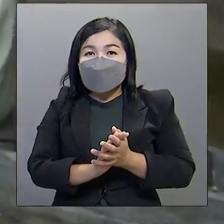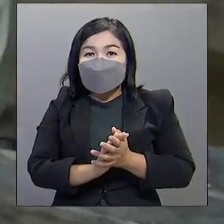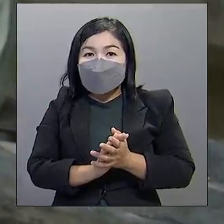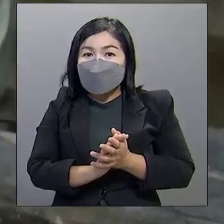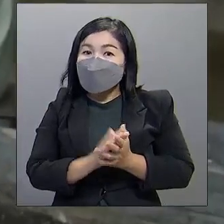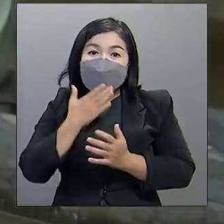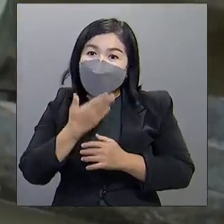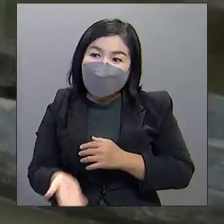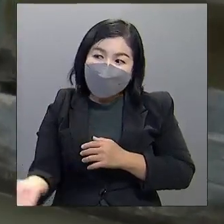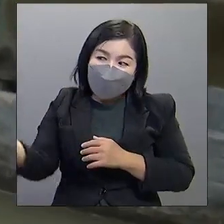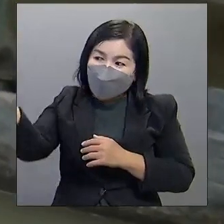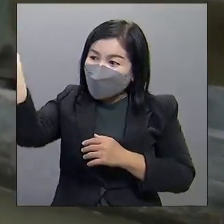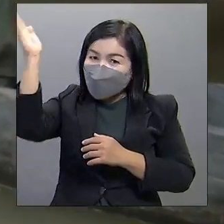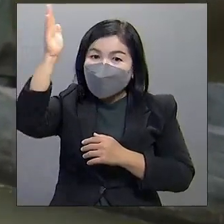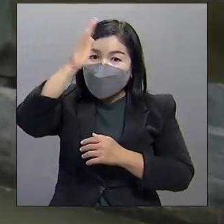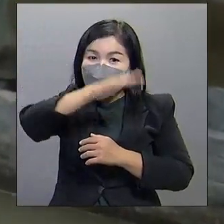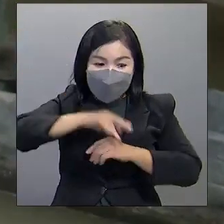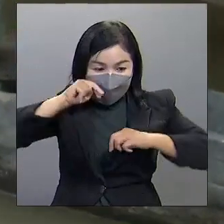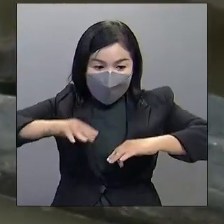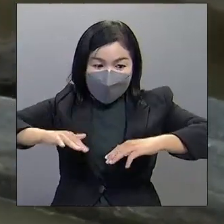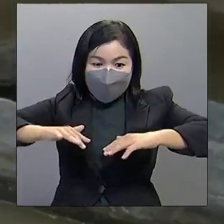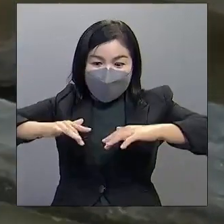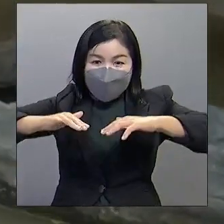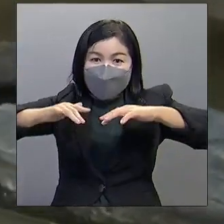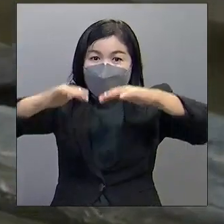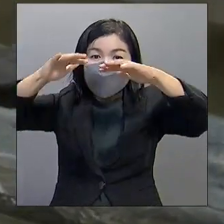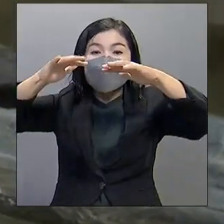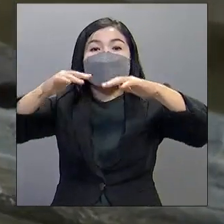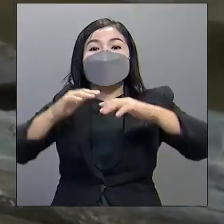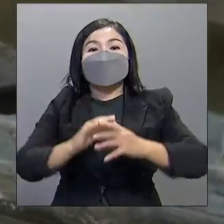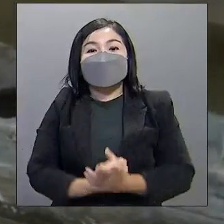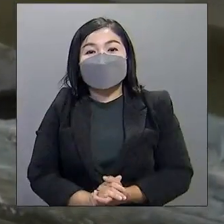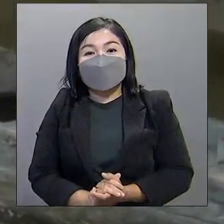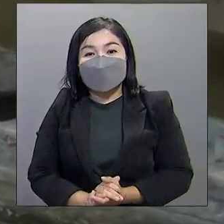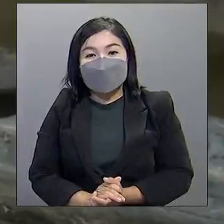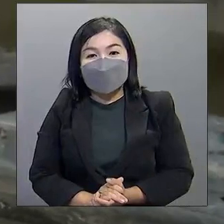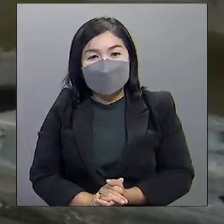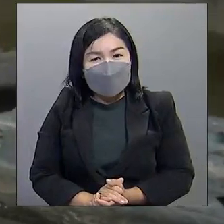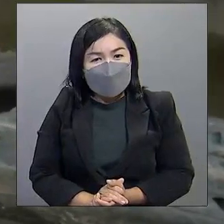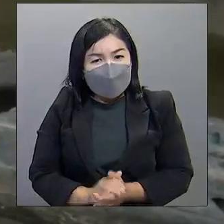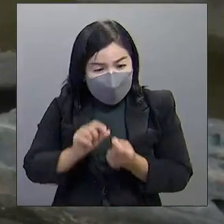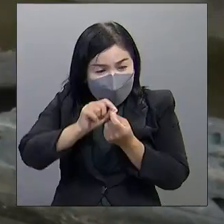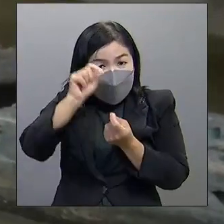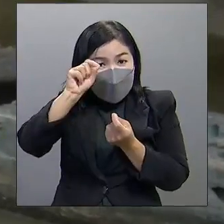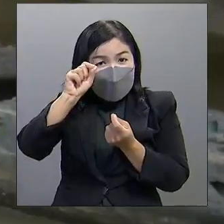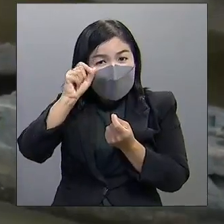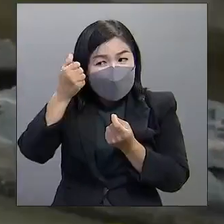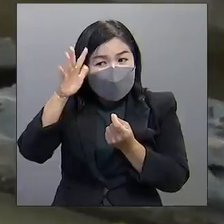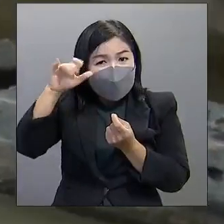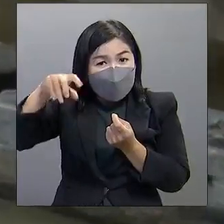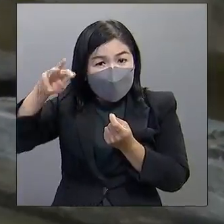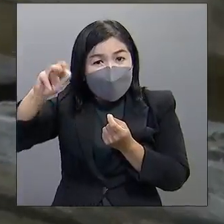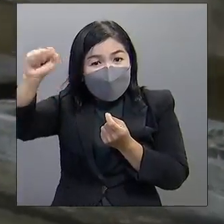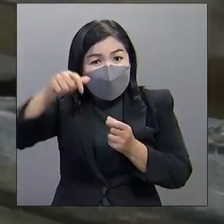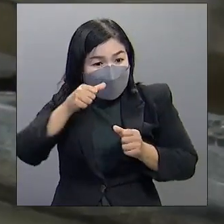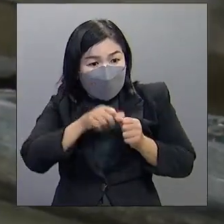าย บอก เบิดมือเบิดขึ้นกะเป็นเม็ดจ้ะ เบิดเลยไม่เข้าบ้านอีกประมาณ15เส้น นะครับ15เส้นแล้วต่อเสามานี่คืออยู่บ่ได้แล้ว